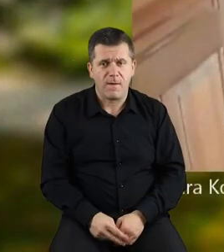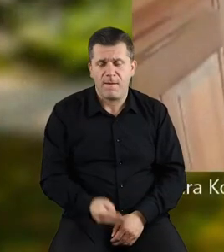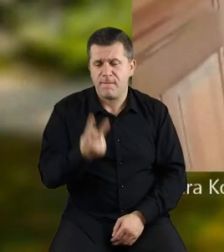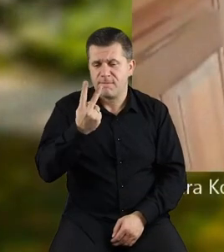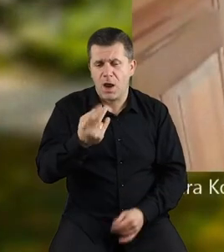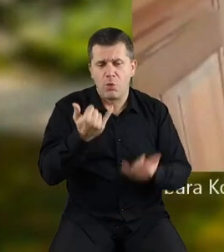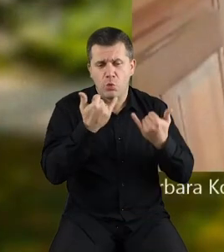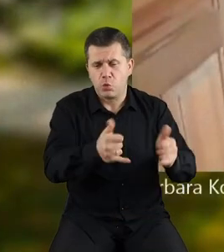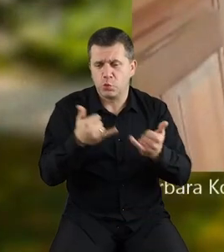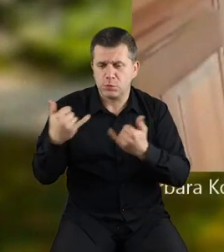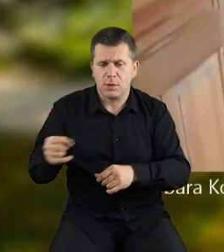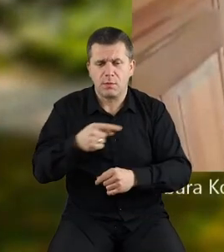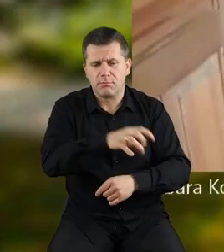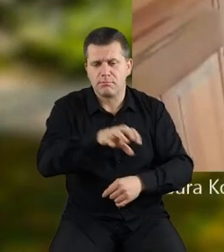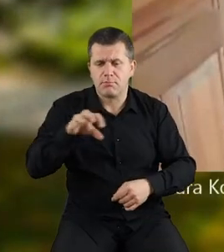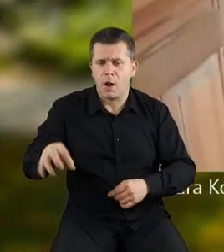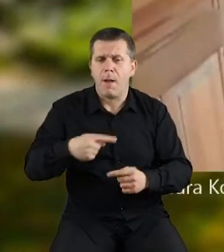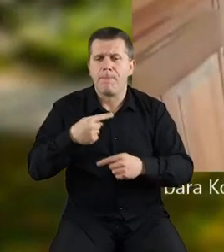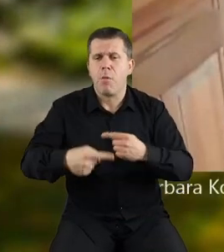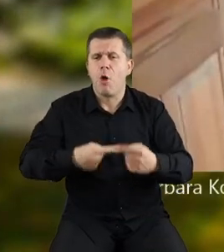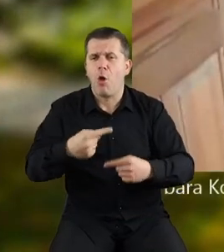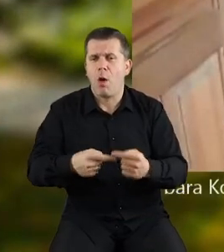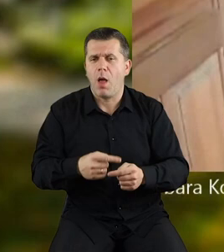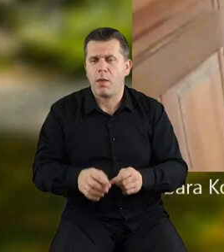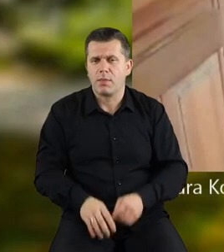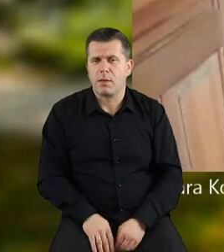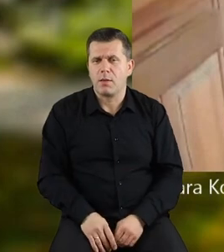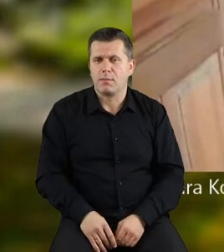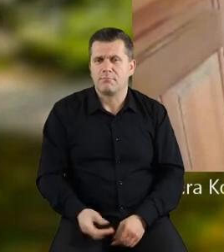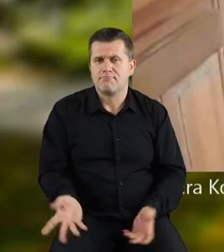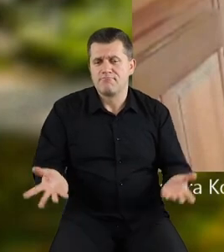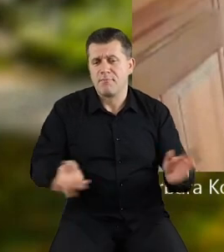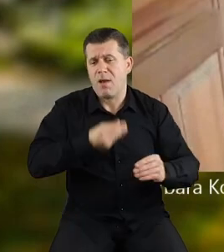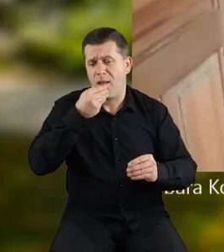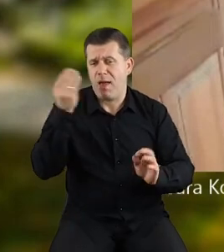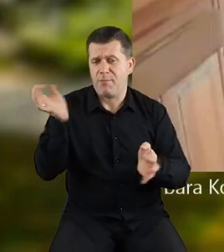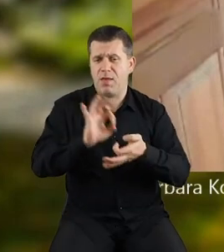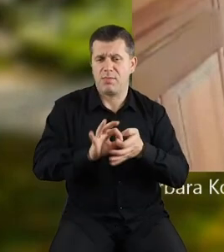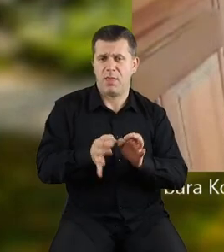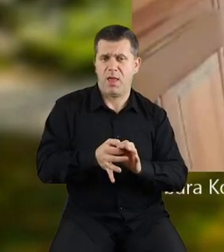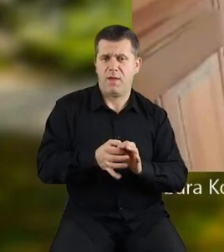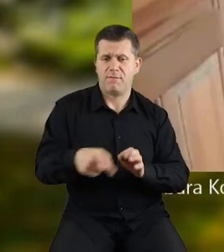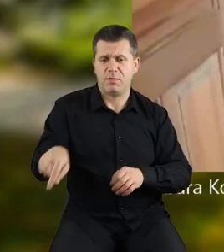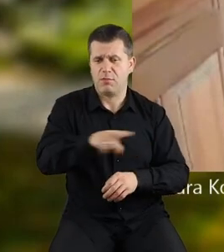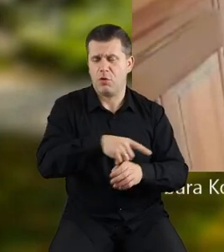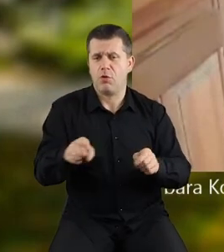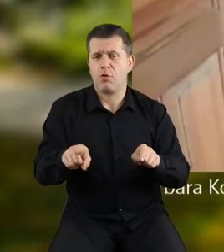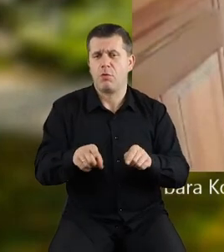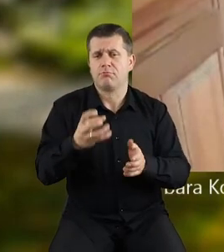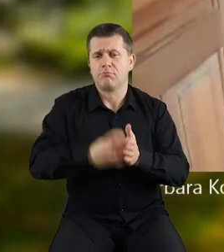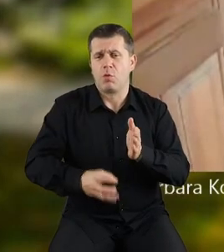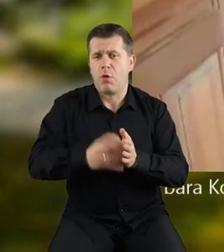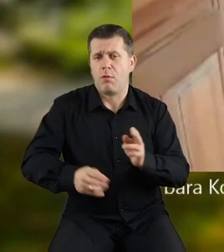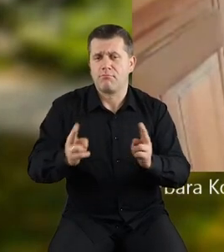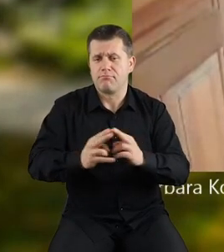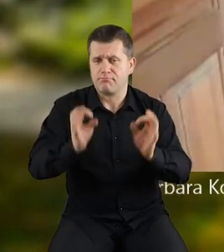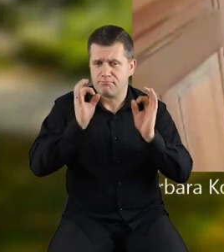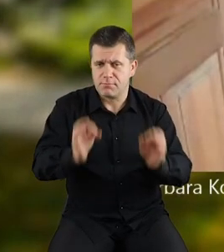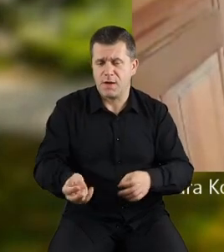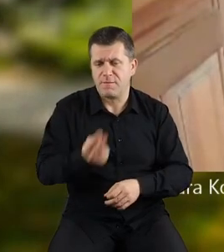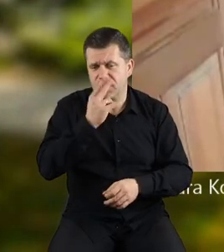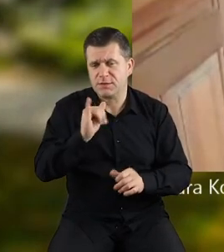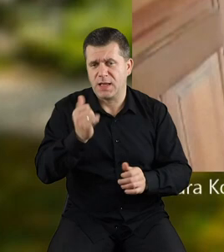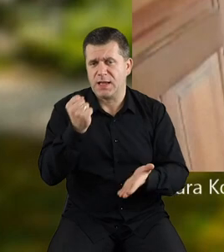z dwóch różnych pokoleń, oddalonych bardziej od siebie, często lepiej nawet się dogadują, czy